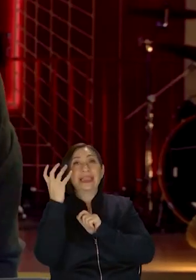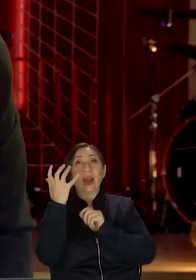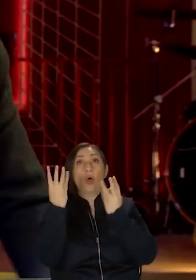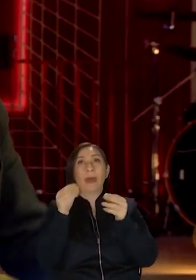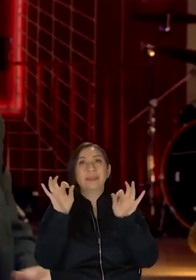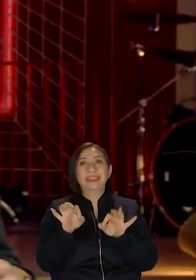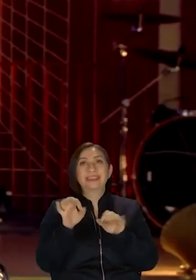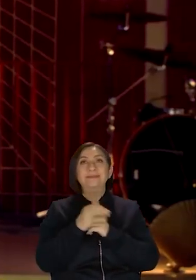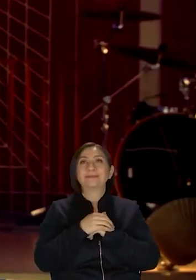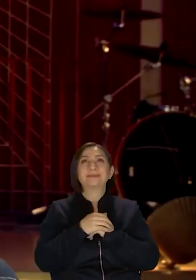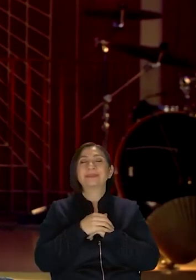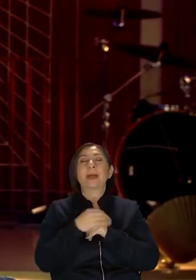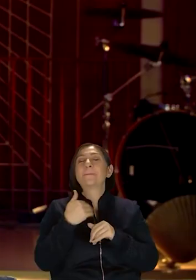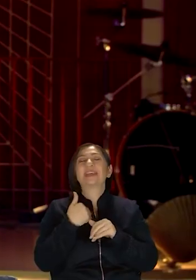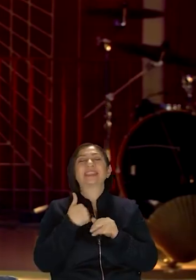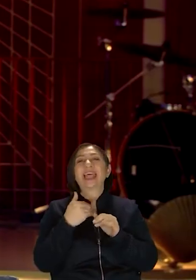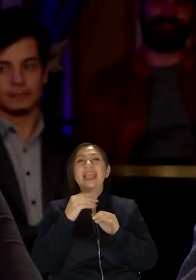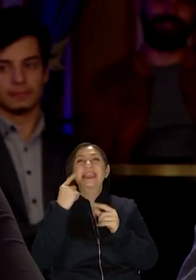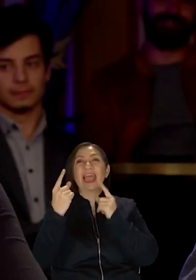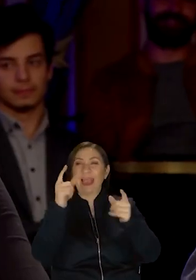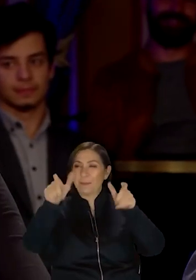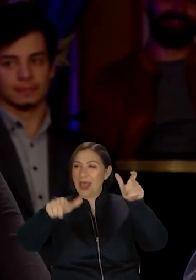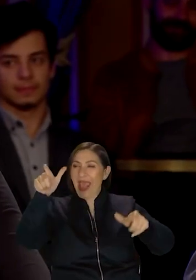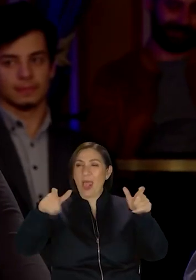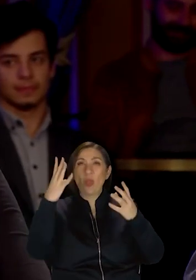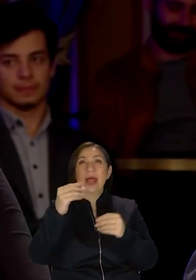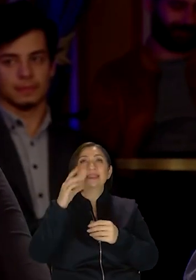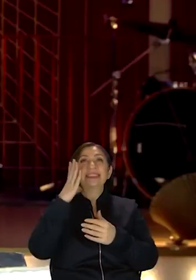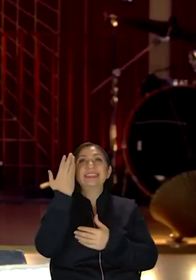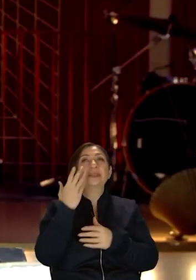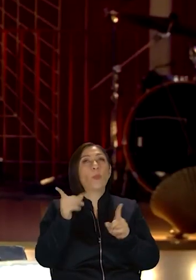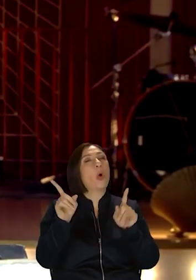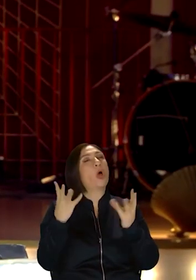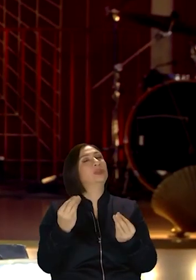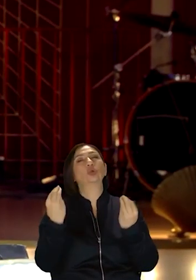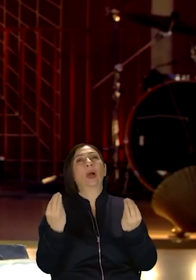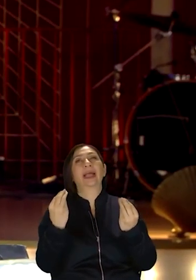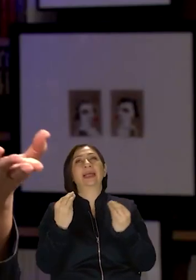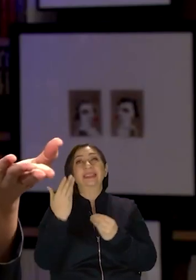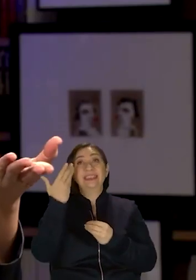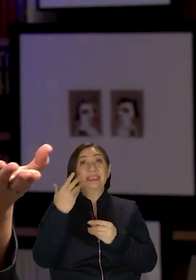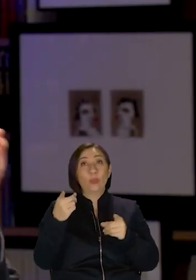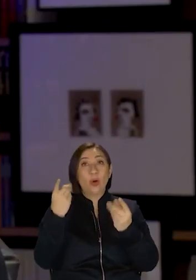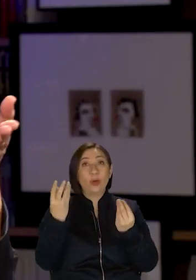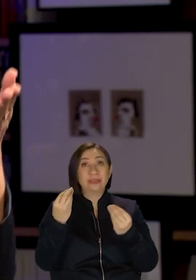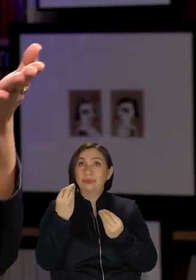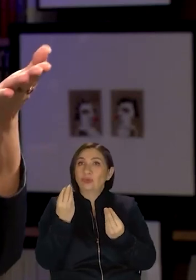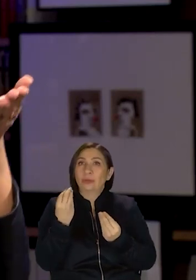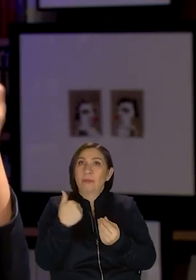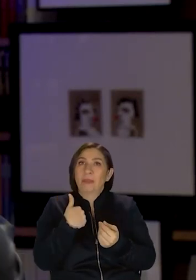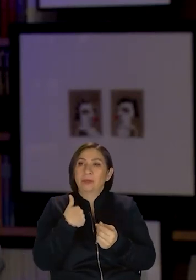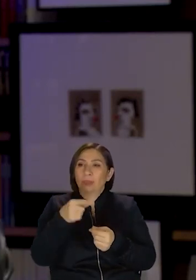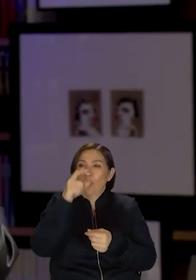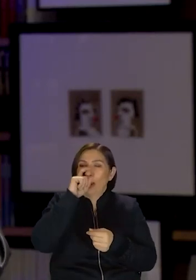başladık yani bu kadar. Bence delilik bu. Bence tek tek birey olarak seyircinin böyle olması çok iyi. Tabii böyle bir olsa seyirci çok iyi değil mi? Bence değil. Ben